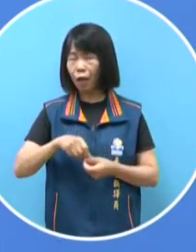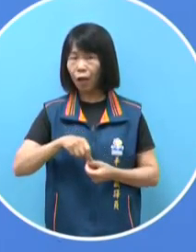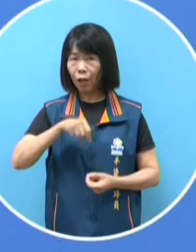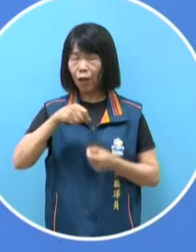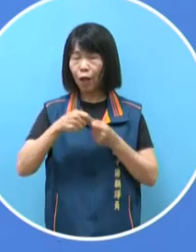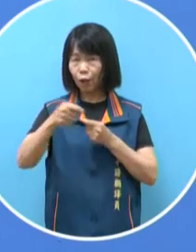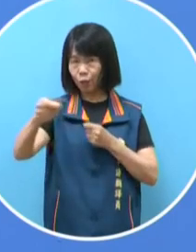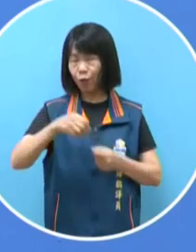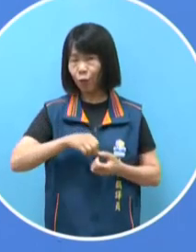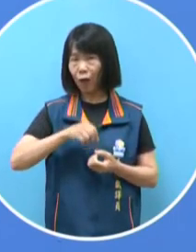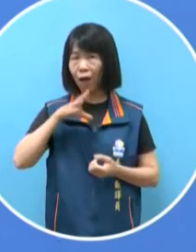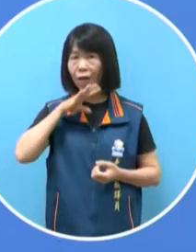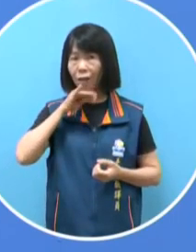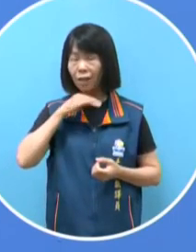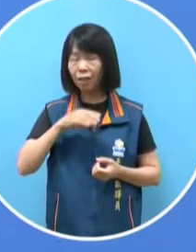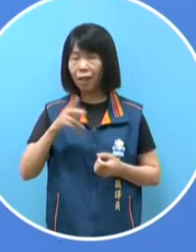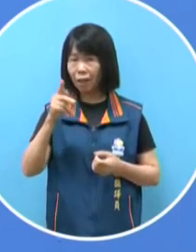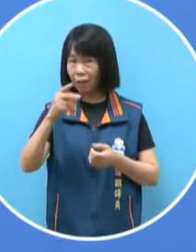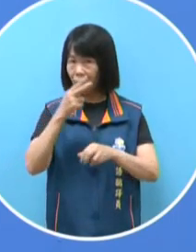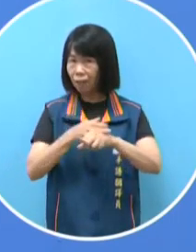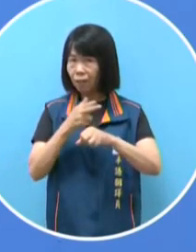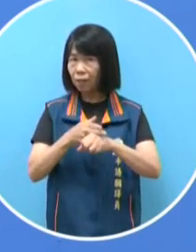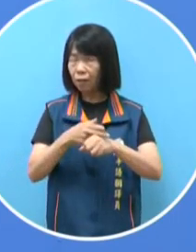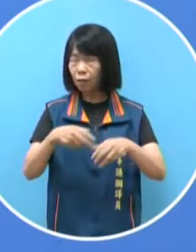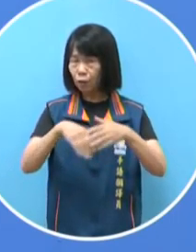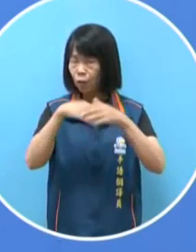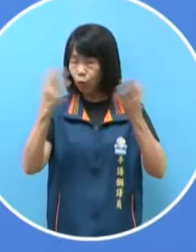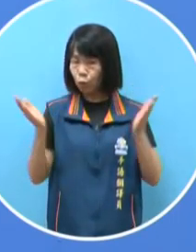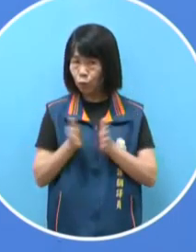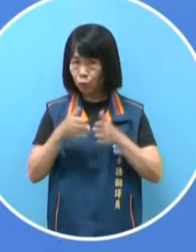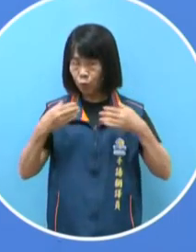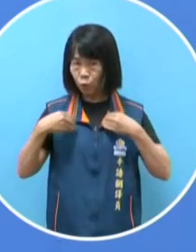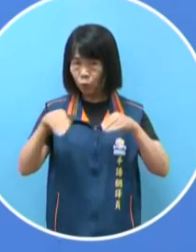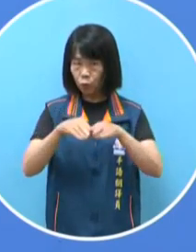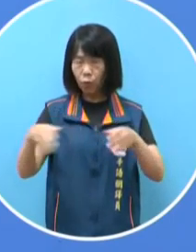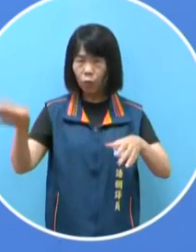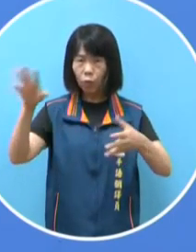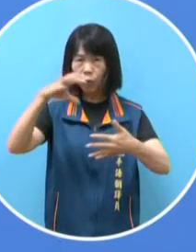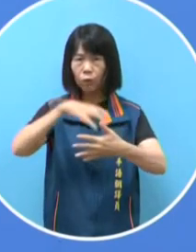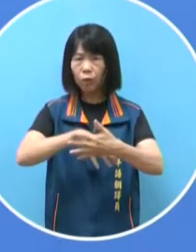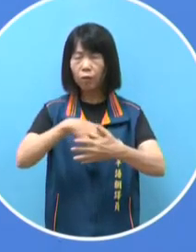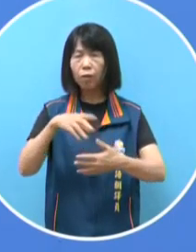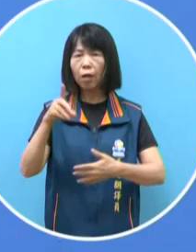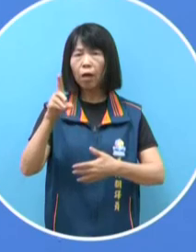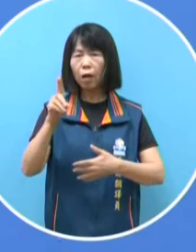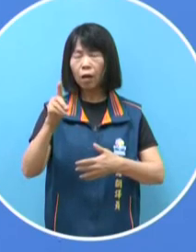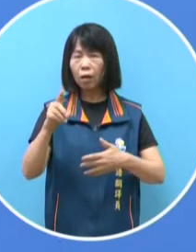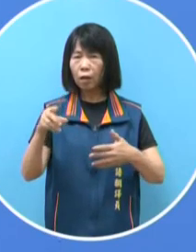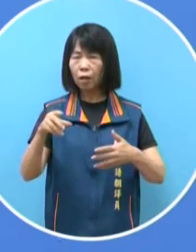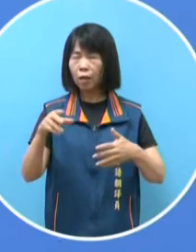技捐赠的，我们把它算进来15000剂。好，